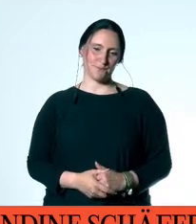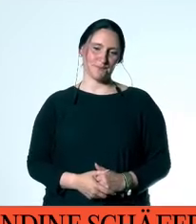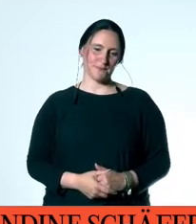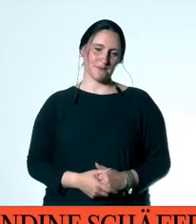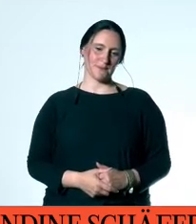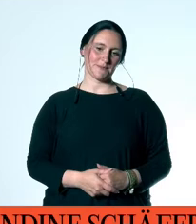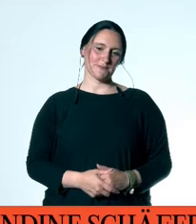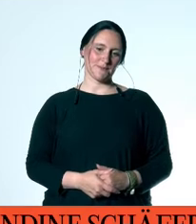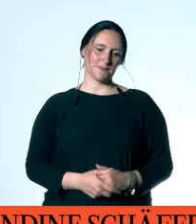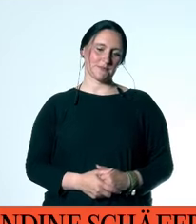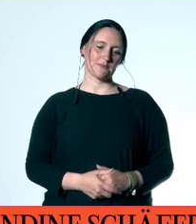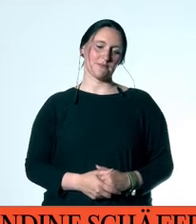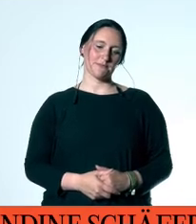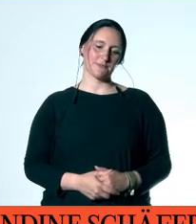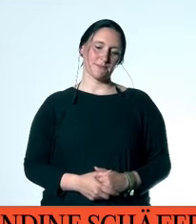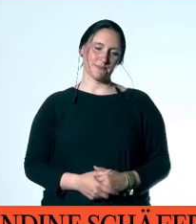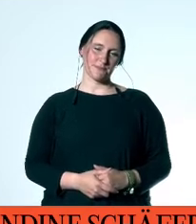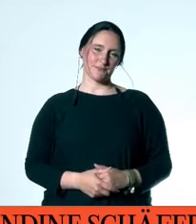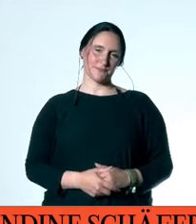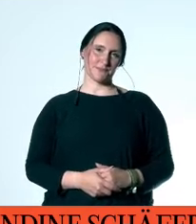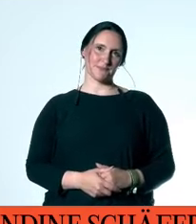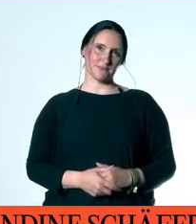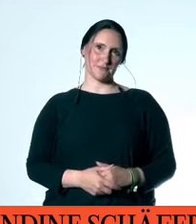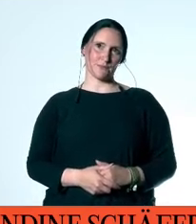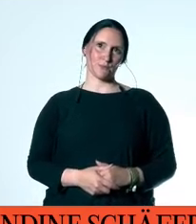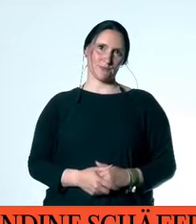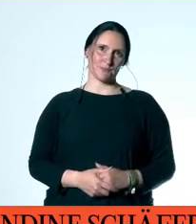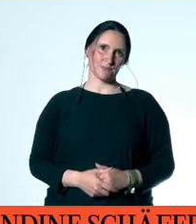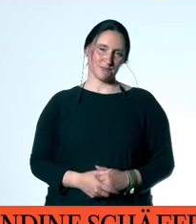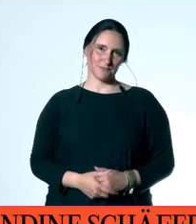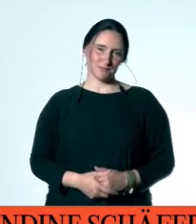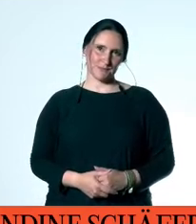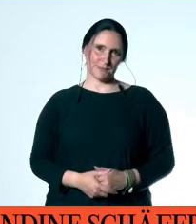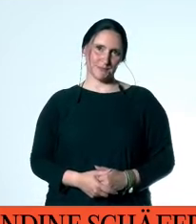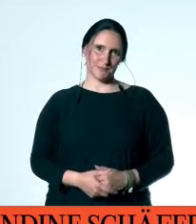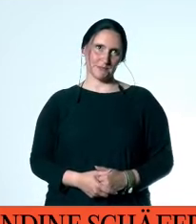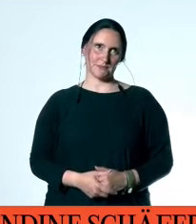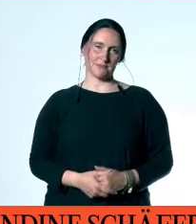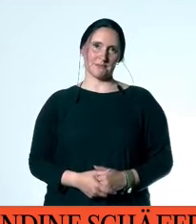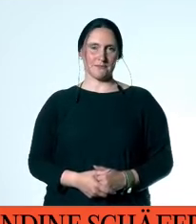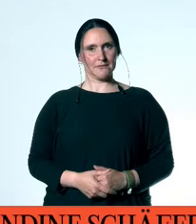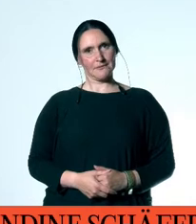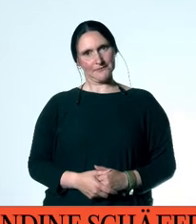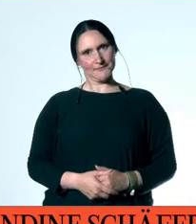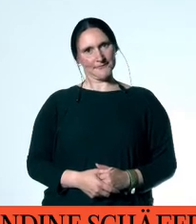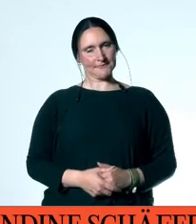verschiedene Gruppen zu unterstützen, kunstschaffenden Gruppen, also Gruppen